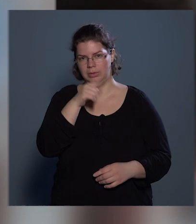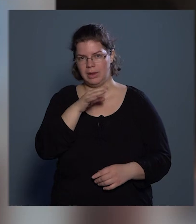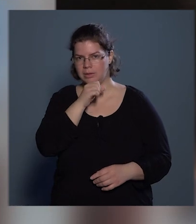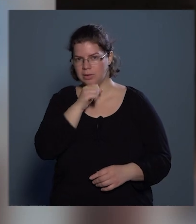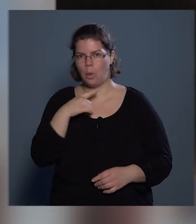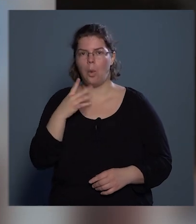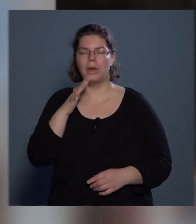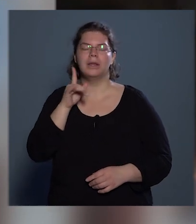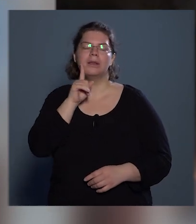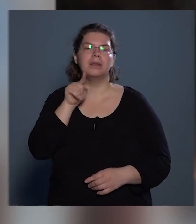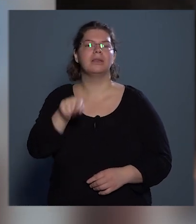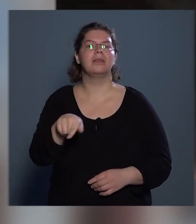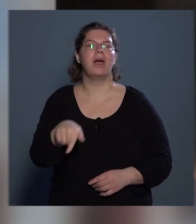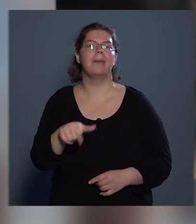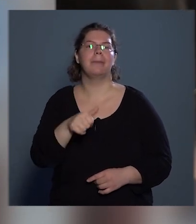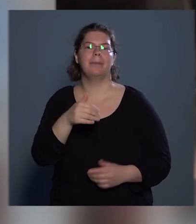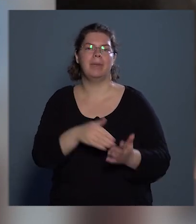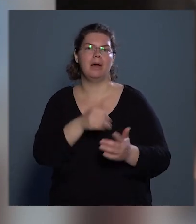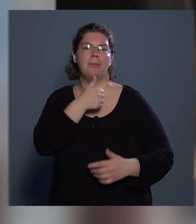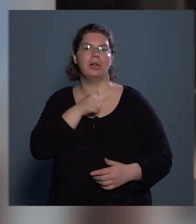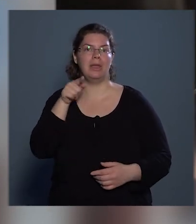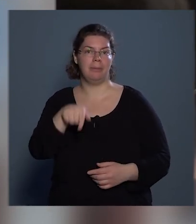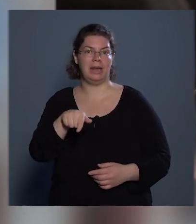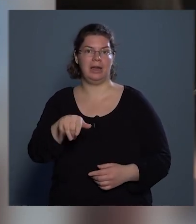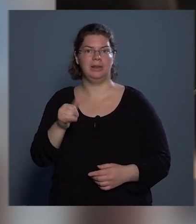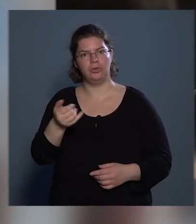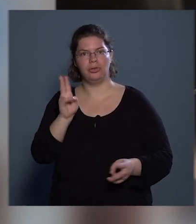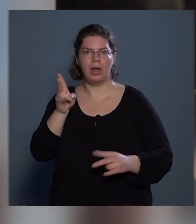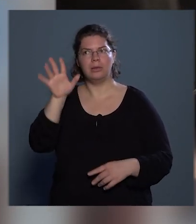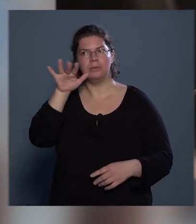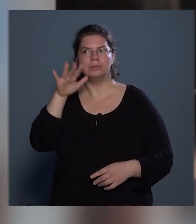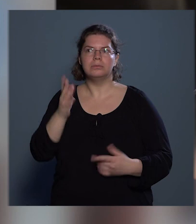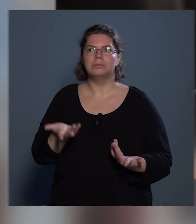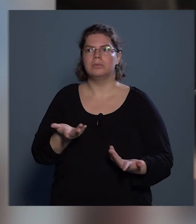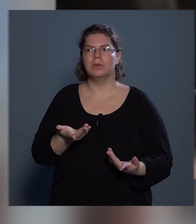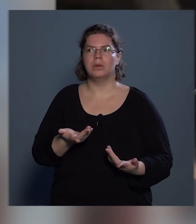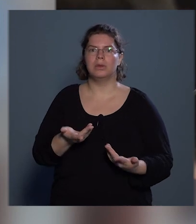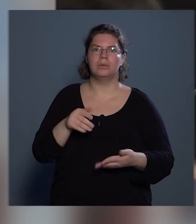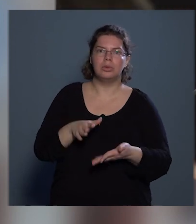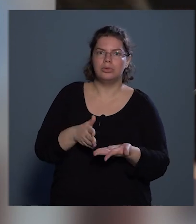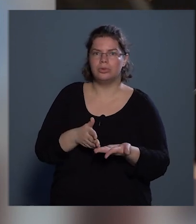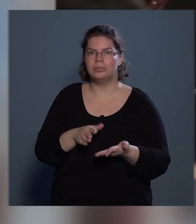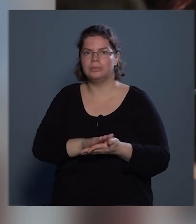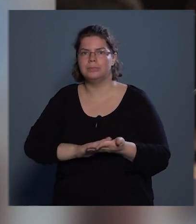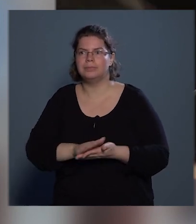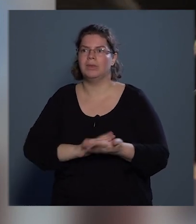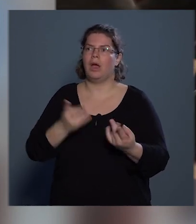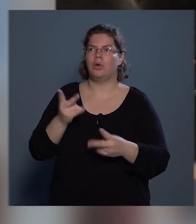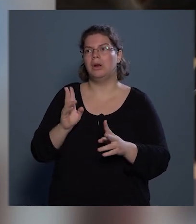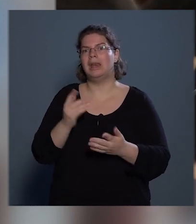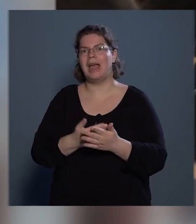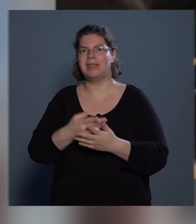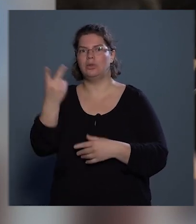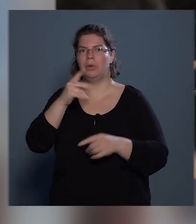gondolni az esetben, hogy ingyen adjuk-e oda. Mert akkor talán lesznek normális ablakok, és nem fáznak a gyerekek az iskolában,